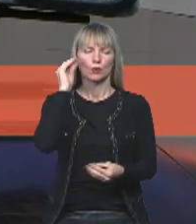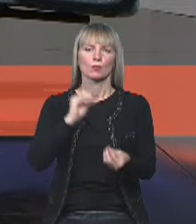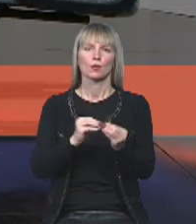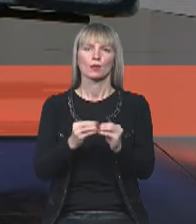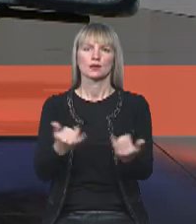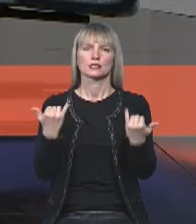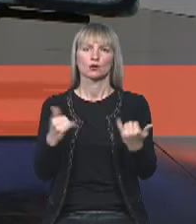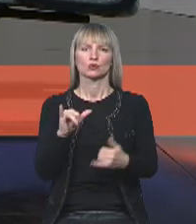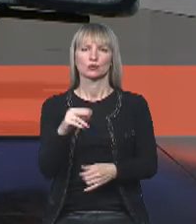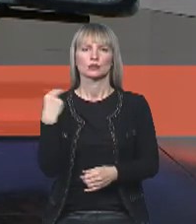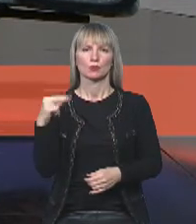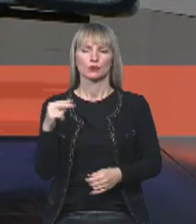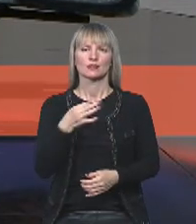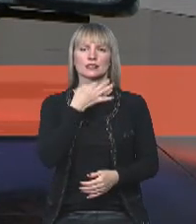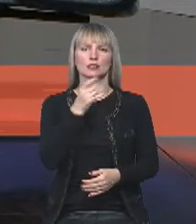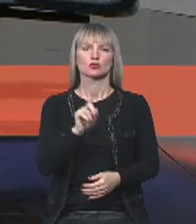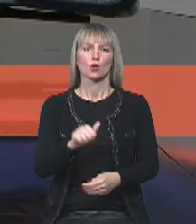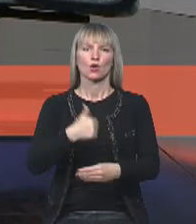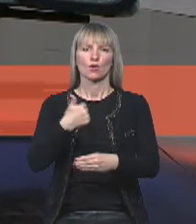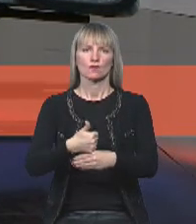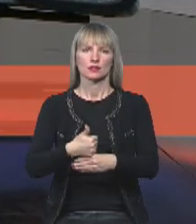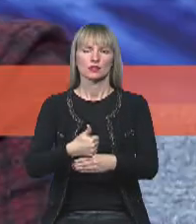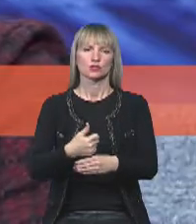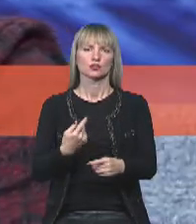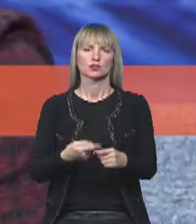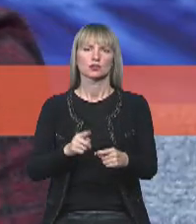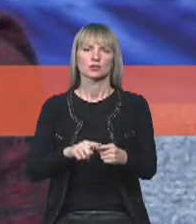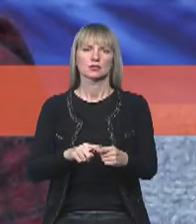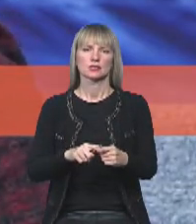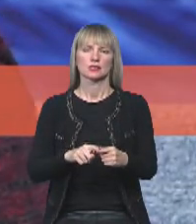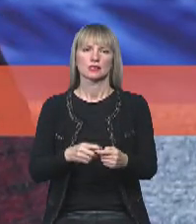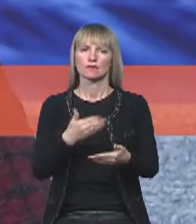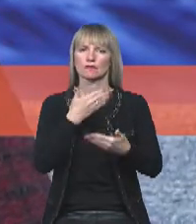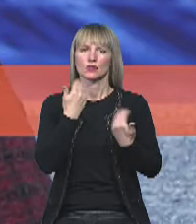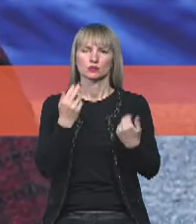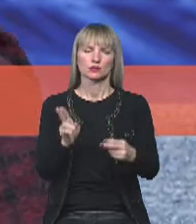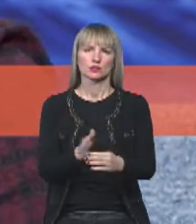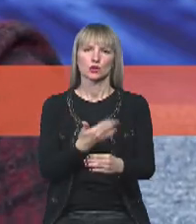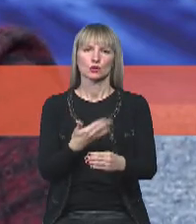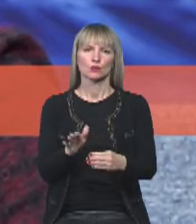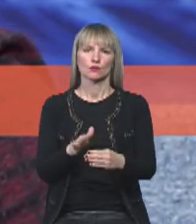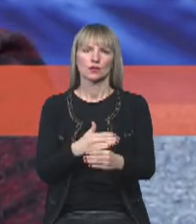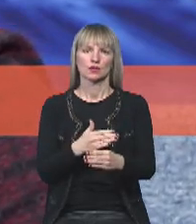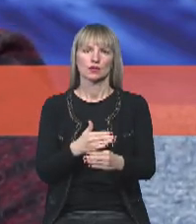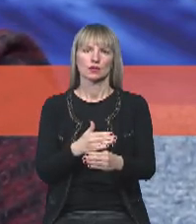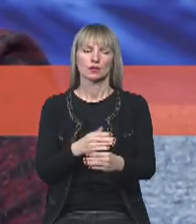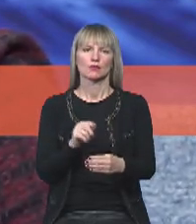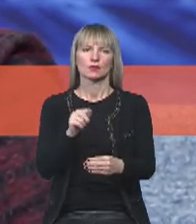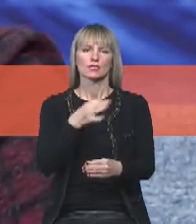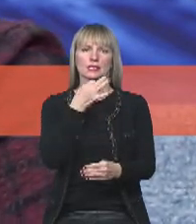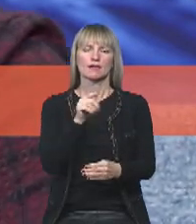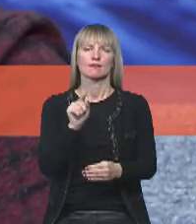проблема сьогодні у Запоріжжі. Він сказав, що найголовніше – це оце відсутність сортування. Втім, зауважив